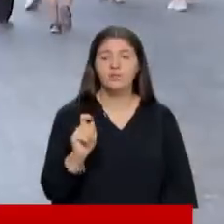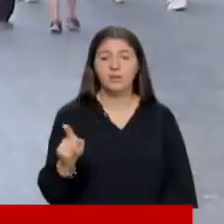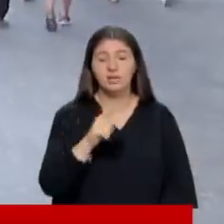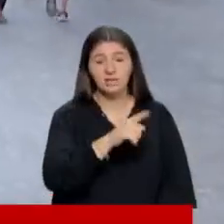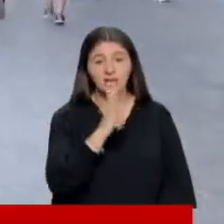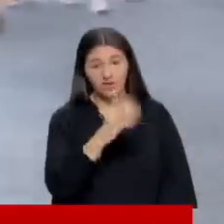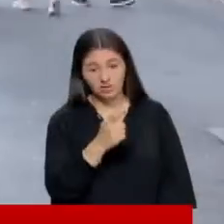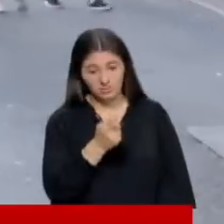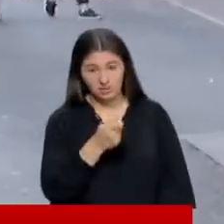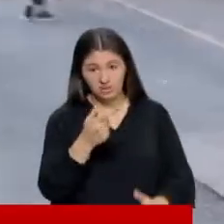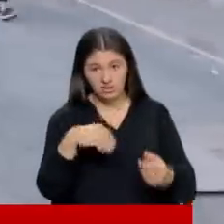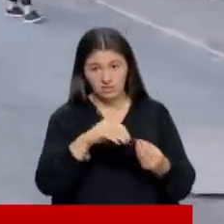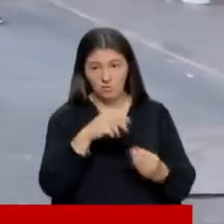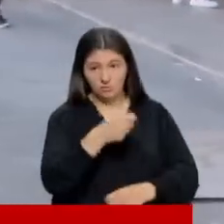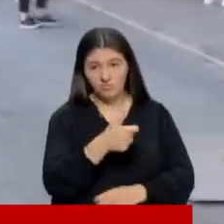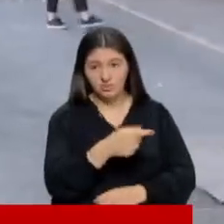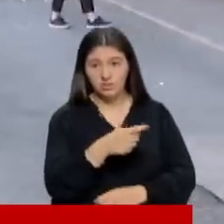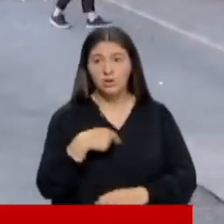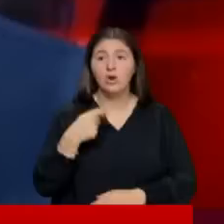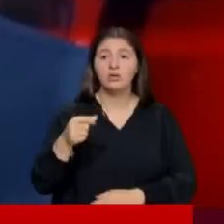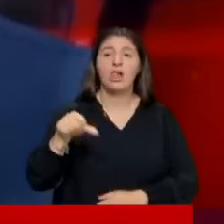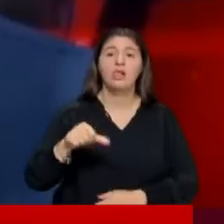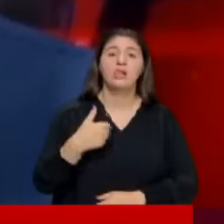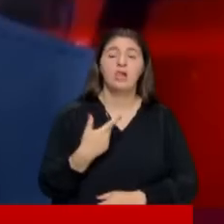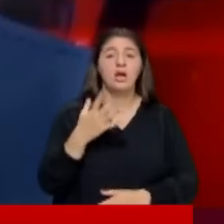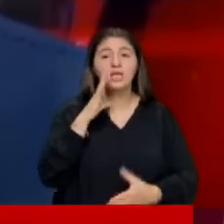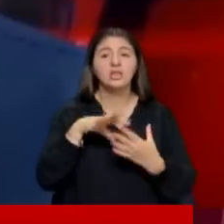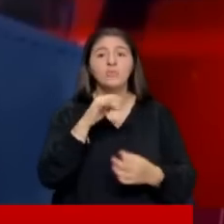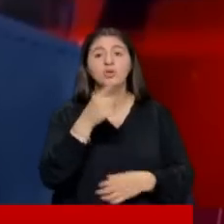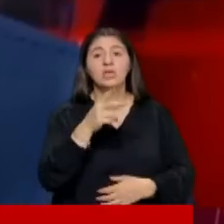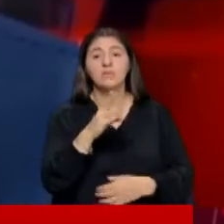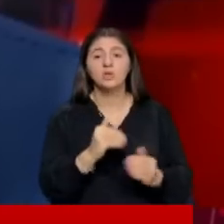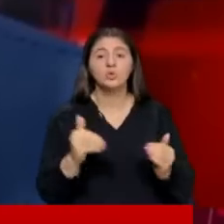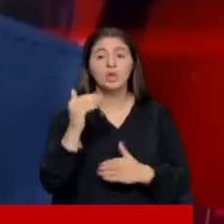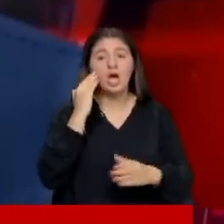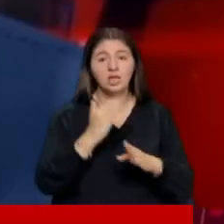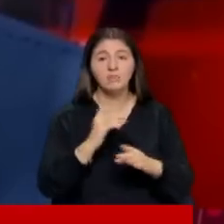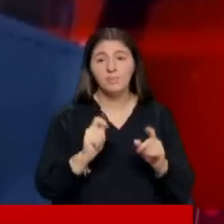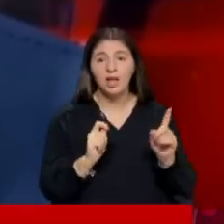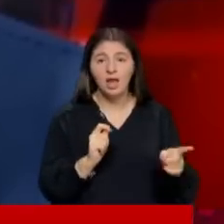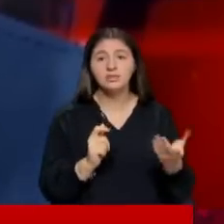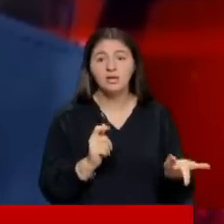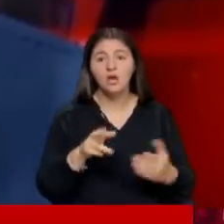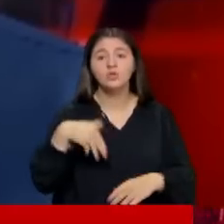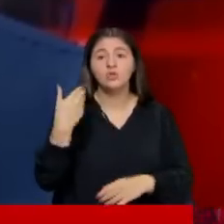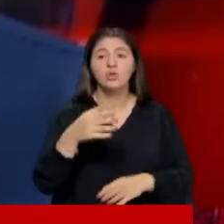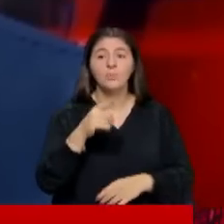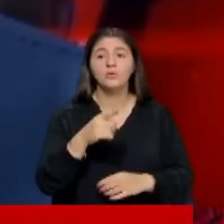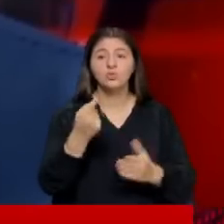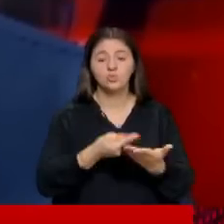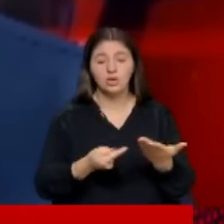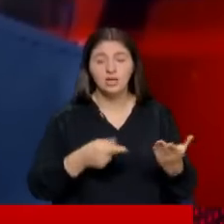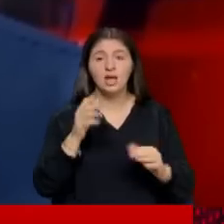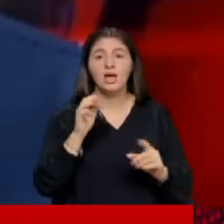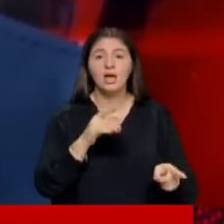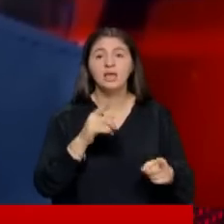Siz daha fazla bir zamma ödeyebilirim insanlar bu %25'in üzerinde anlaşma yapar varsa sonradan bu tutanağın